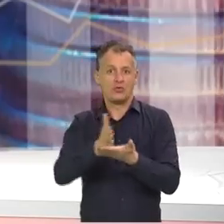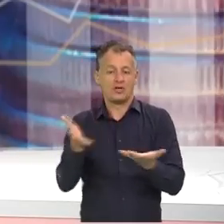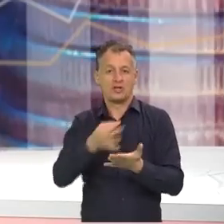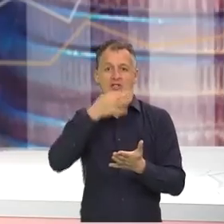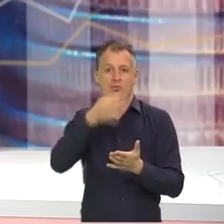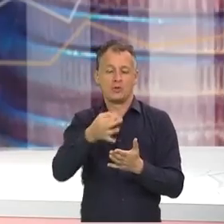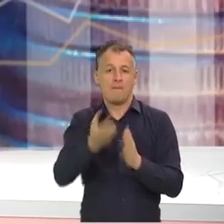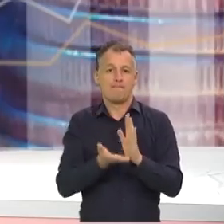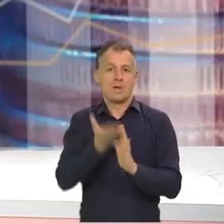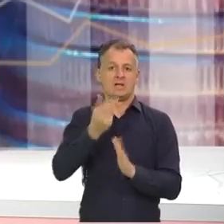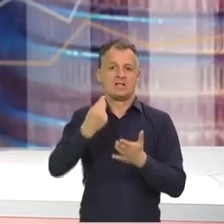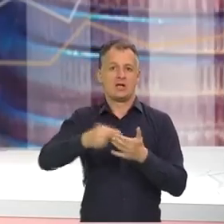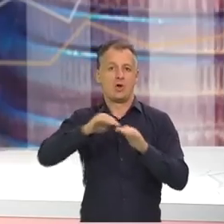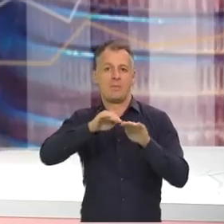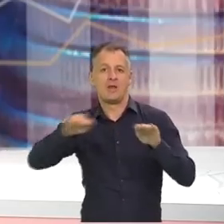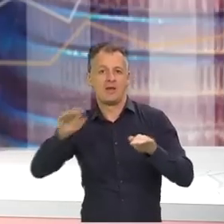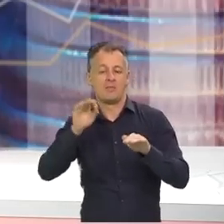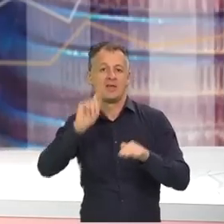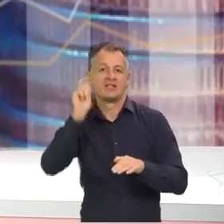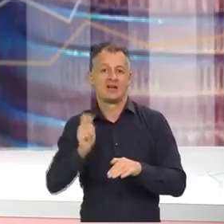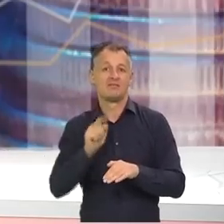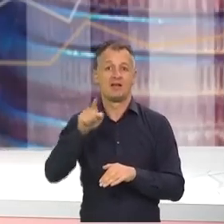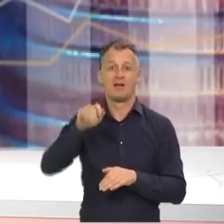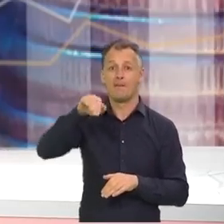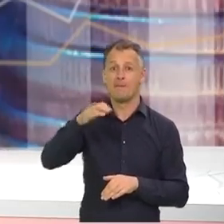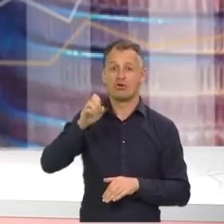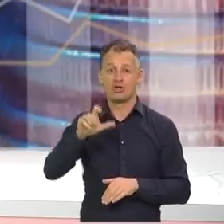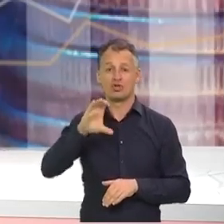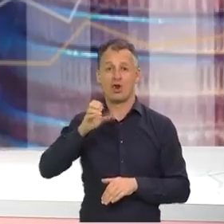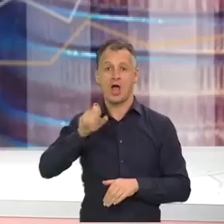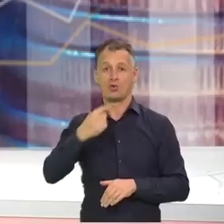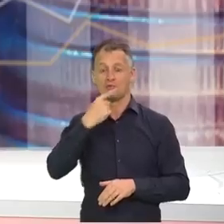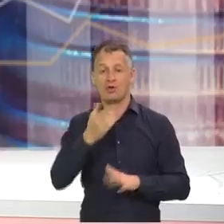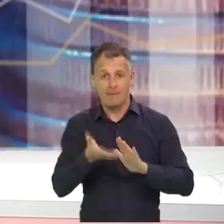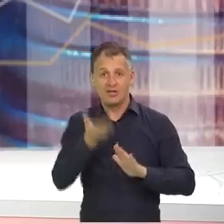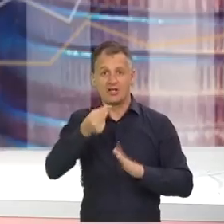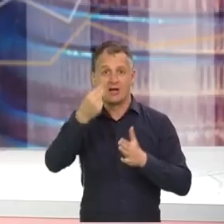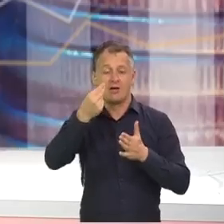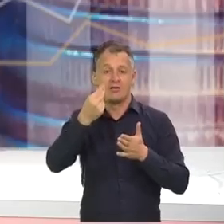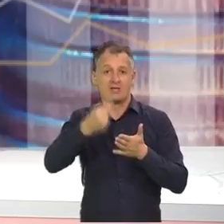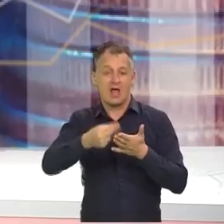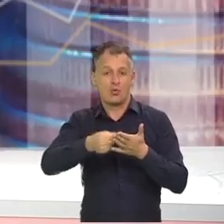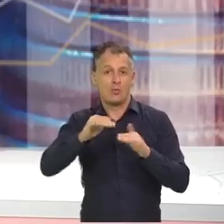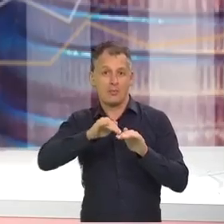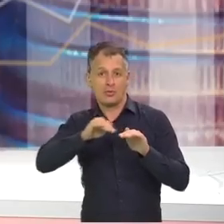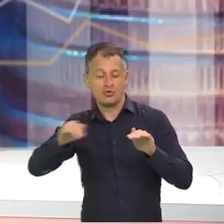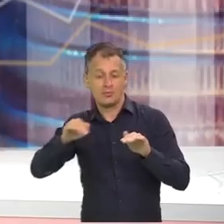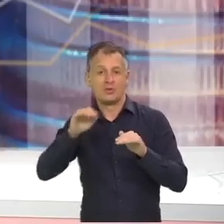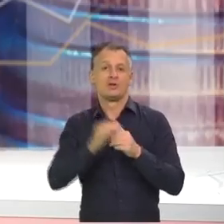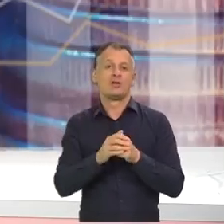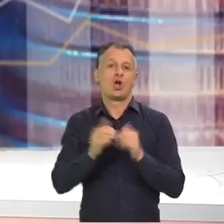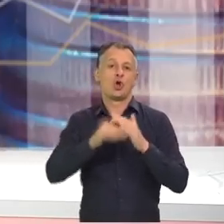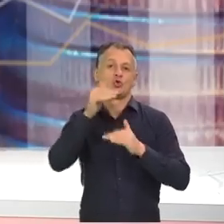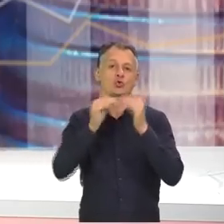prevede majorarea salariului minim pe țară, însă Marcel Ciolacu spune că majorarea prevăzută pentru construcții nu înseamnă o creștere